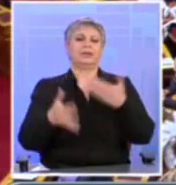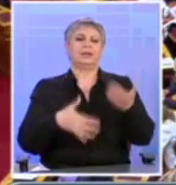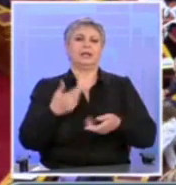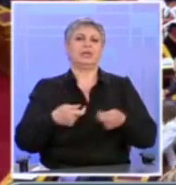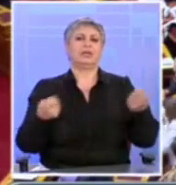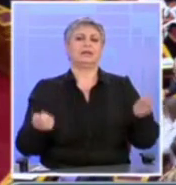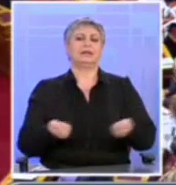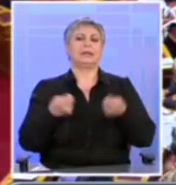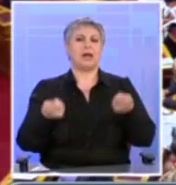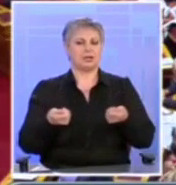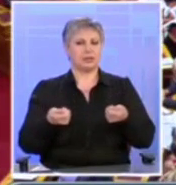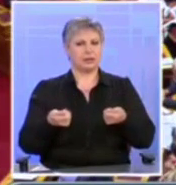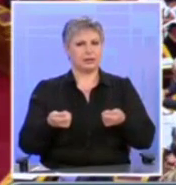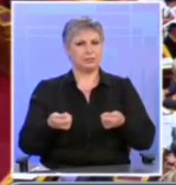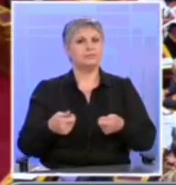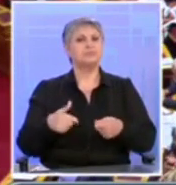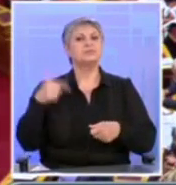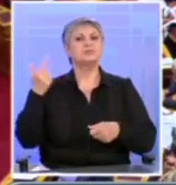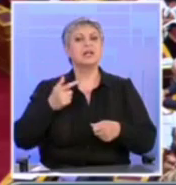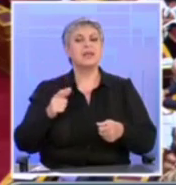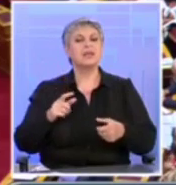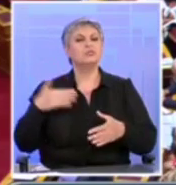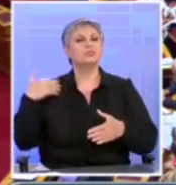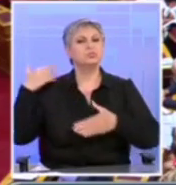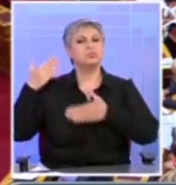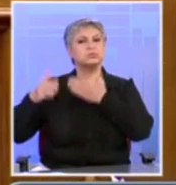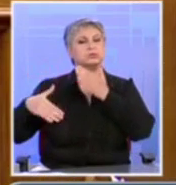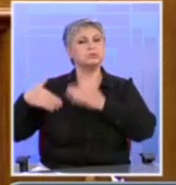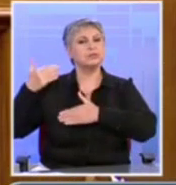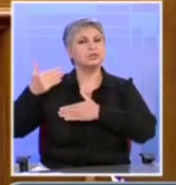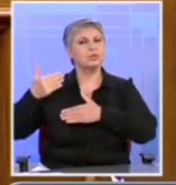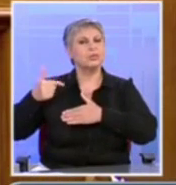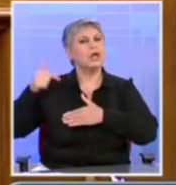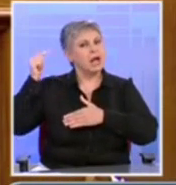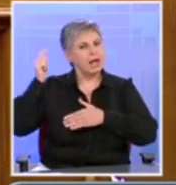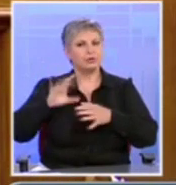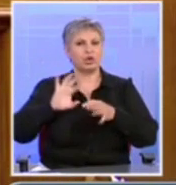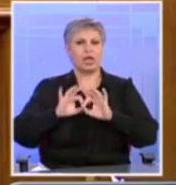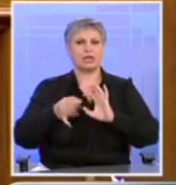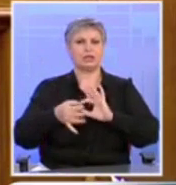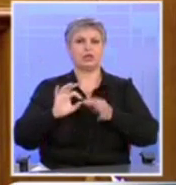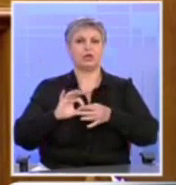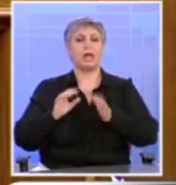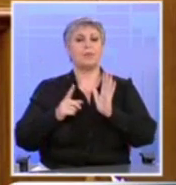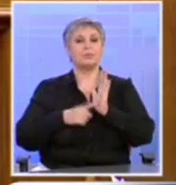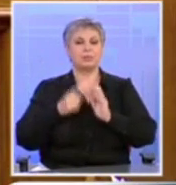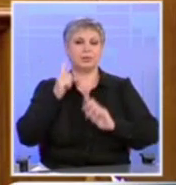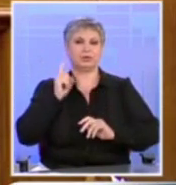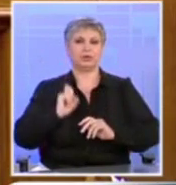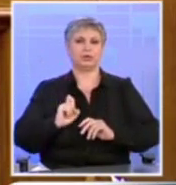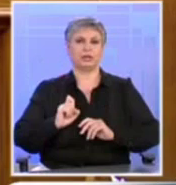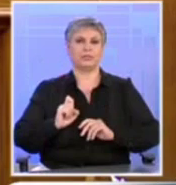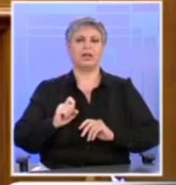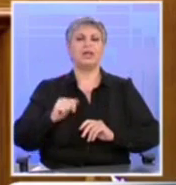Κύριε, τελειώνετε. Η ιστορία της ανθρωπότητας είναι η ιστορία της ανθρωπότητας και νομίζω ότι σε αυτό τουλάχιστον δεν